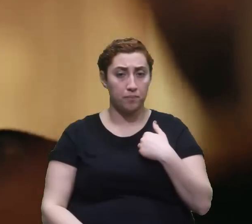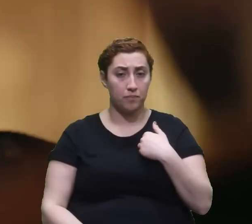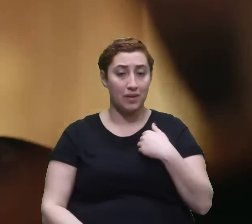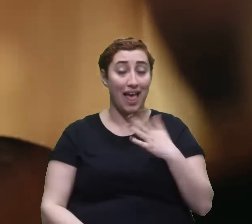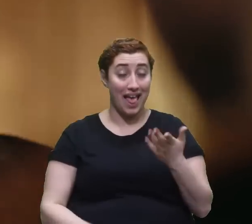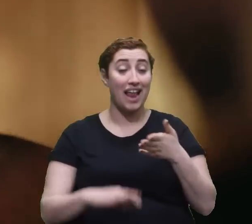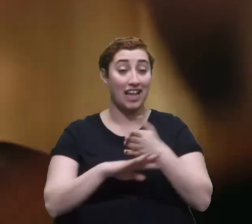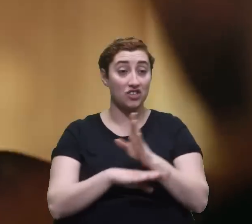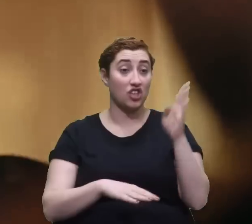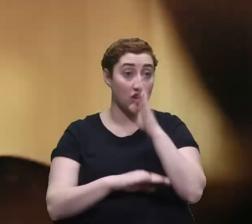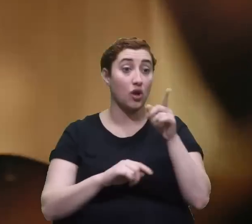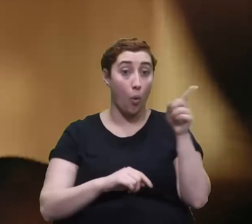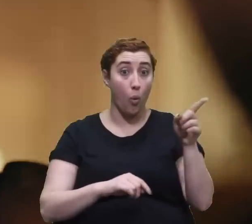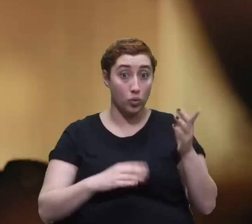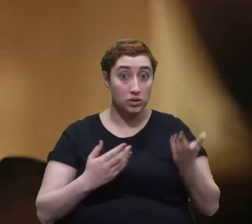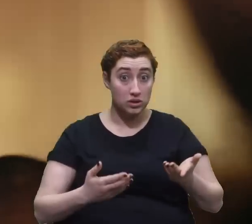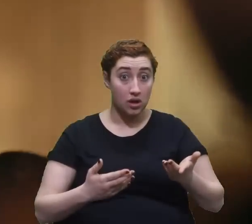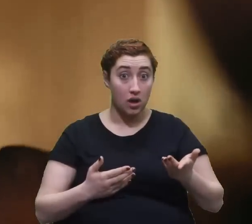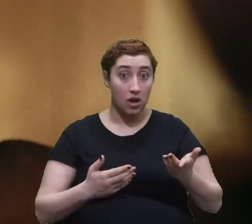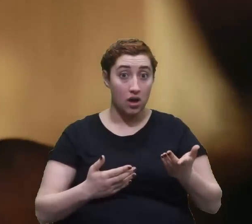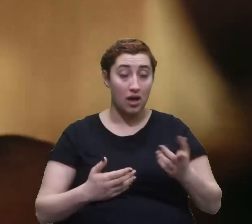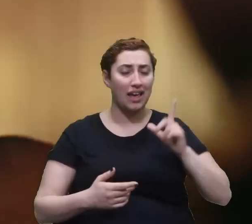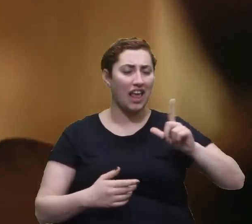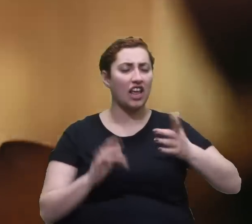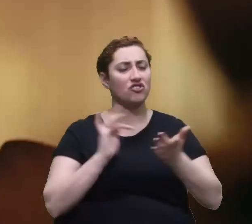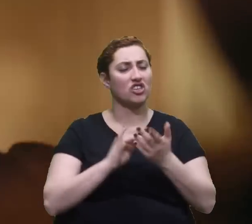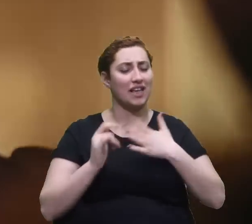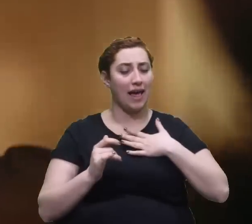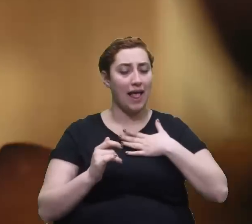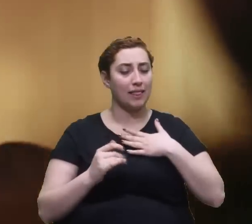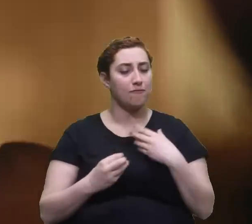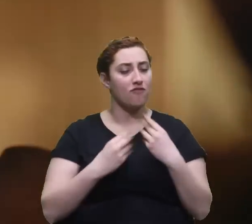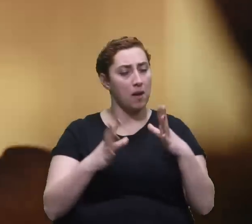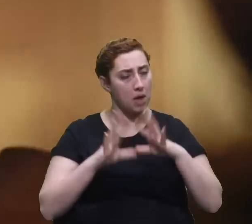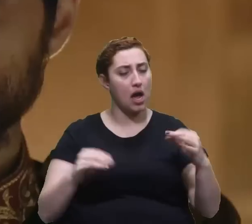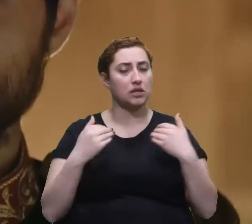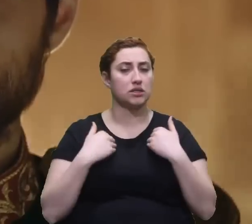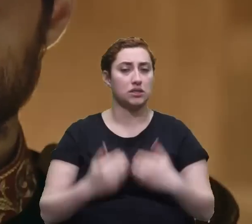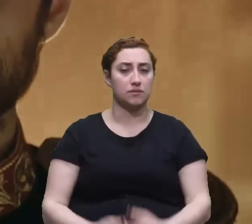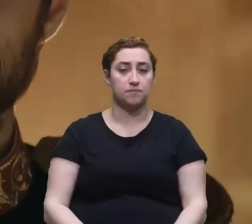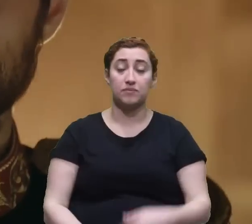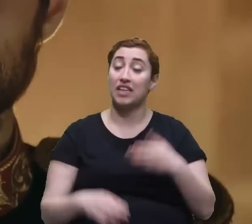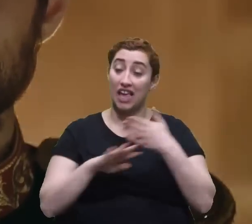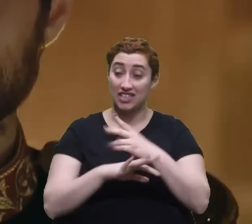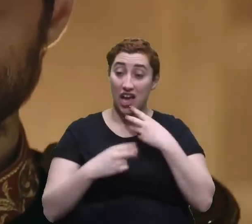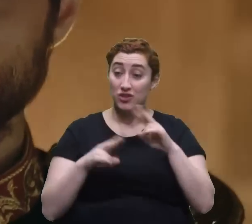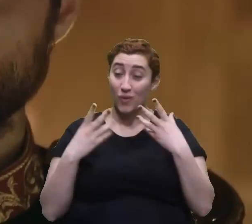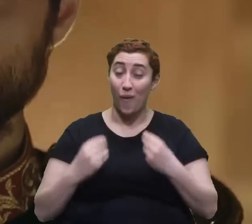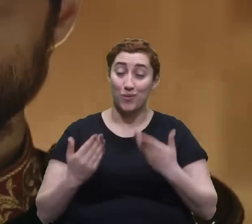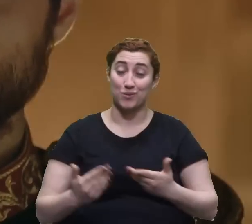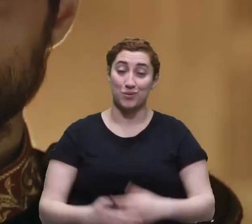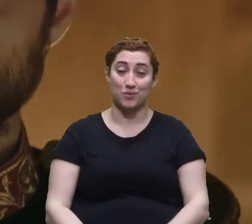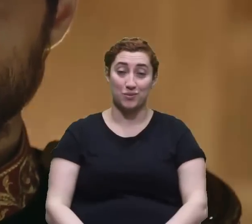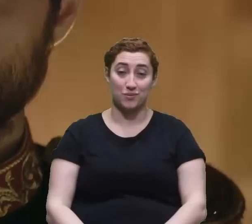Ve eğer gerçekten o Piro'ysa gereken cezayı ellerimle vermeye hazırım. Hakikat bir ortaya çıksın da